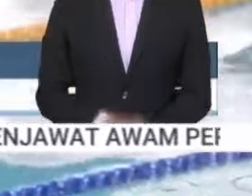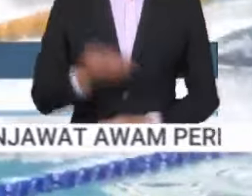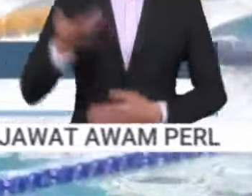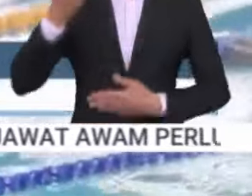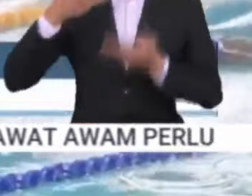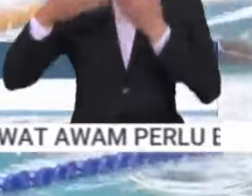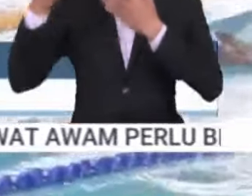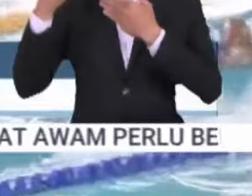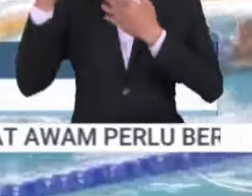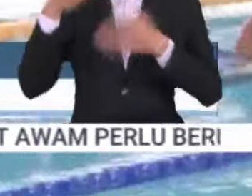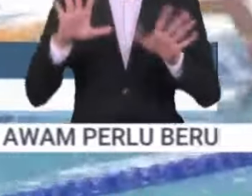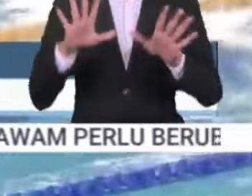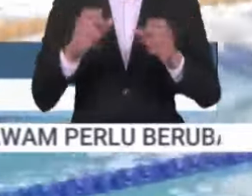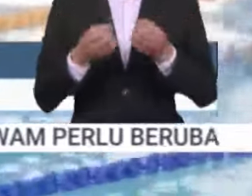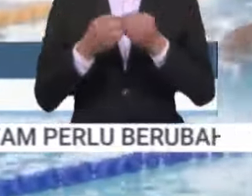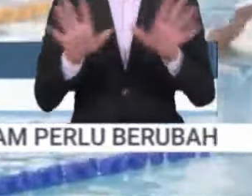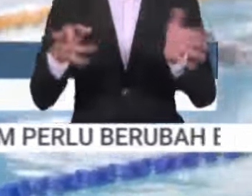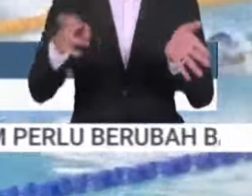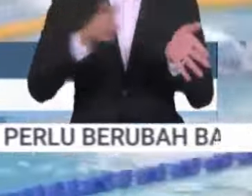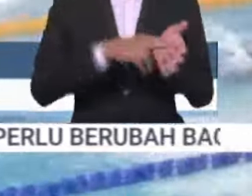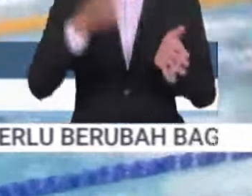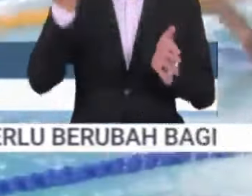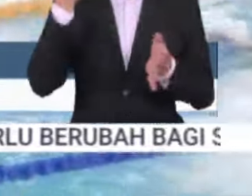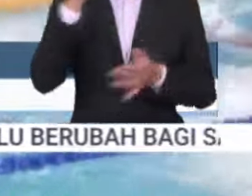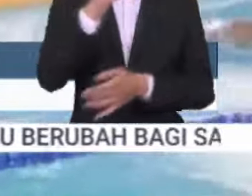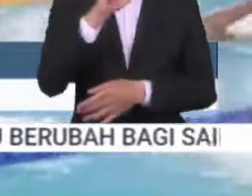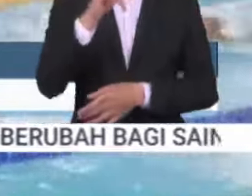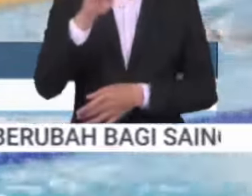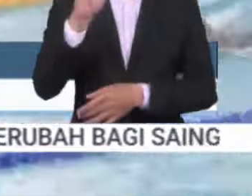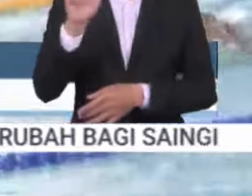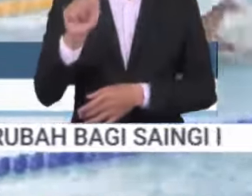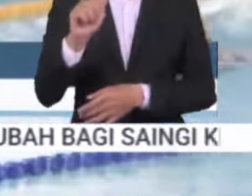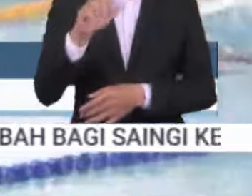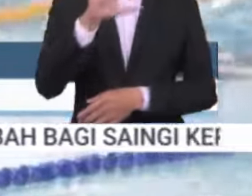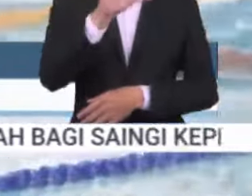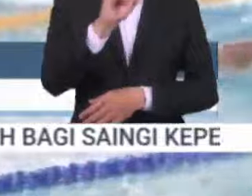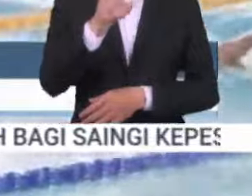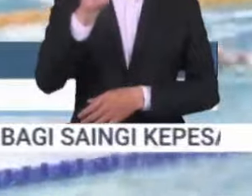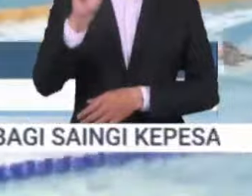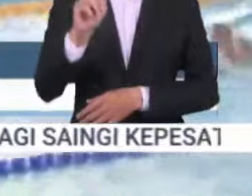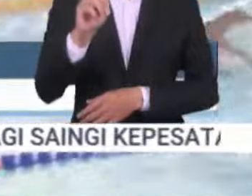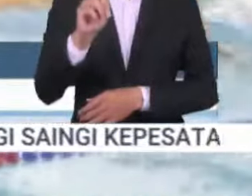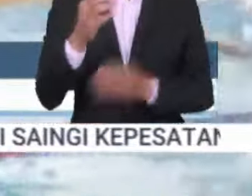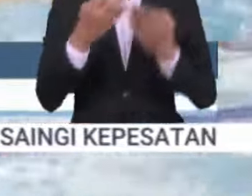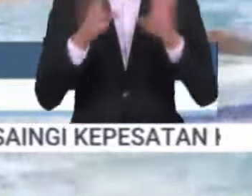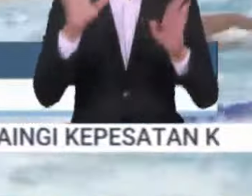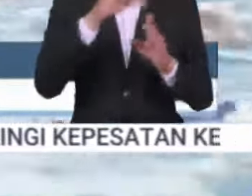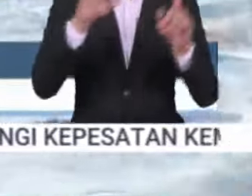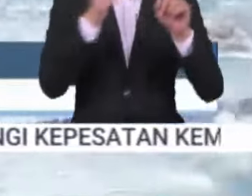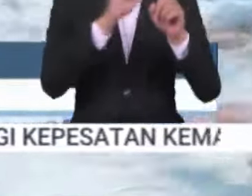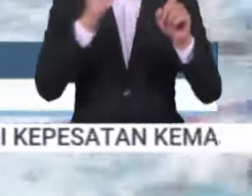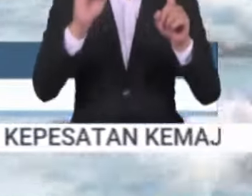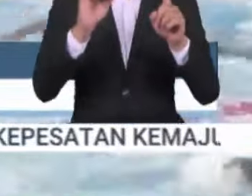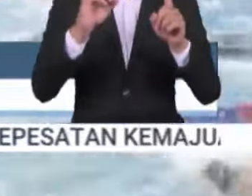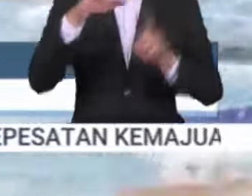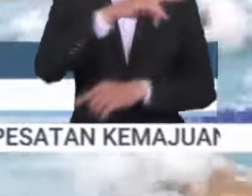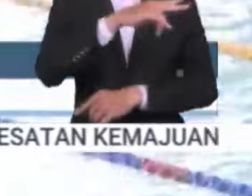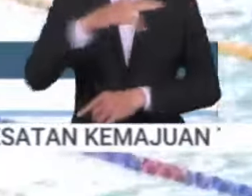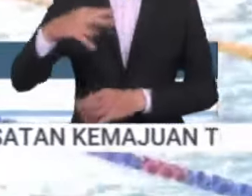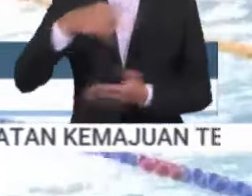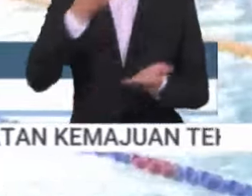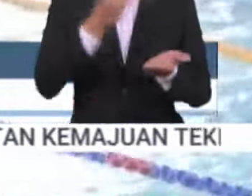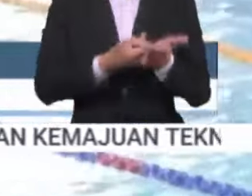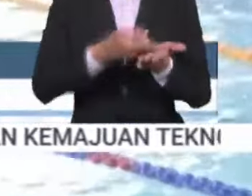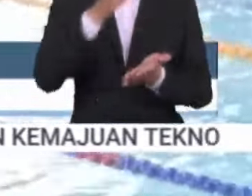Sebelum ini, beliau turut memecah rekod para sukma acara 50 meter gaya bebas S9 dan 100 meter kuat lentang